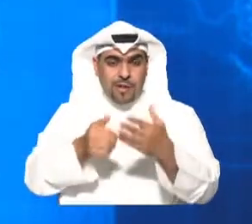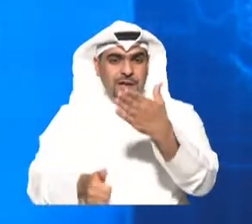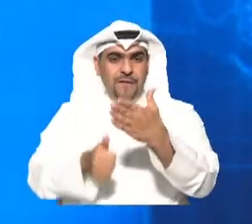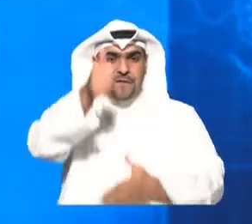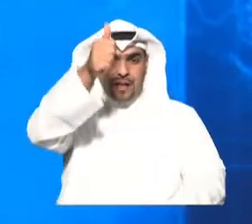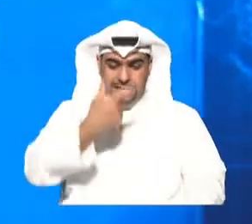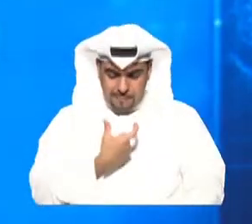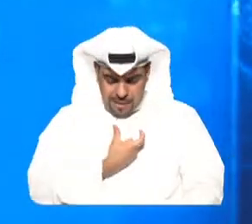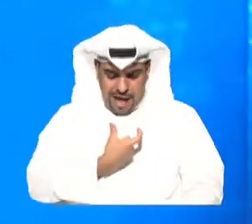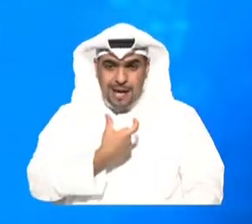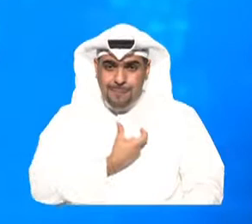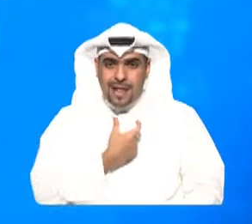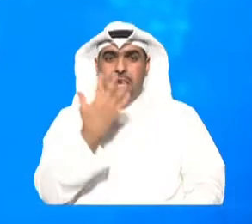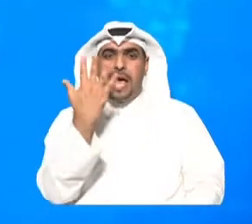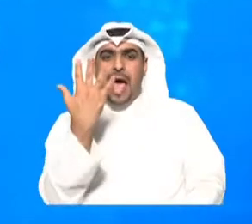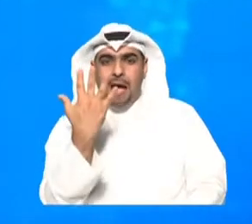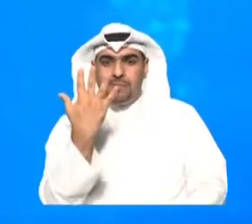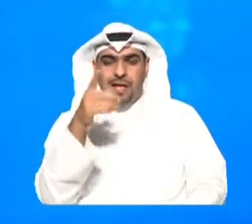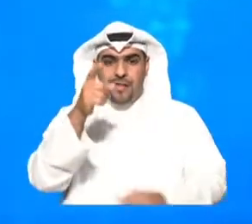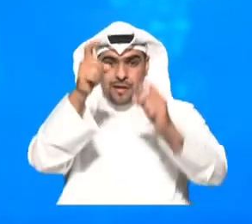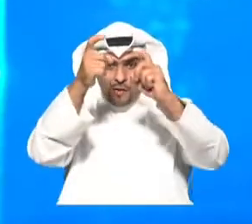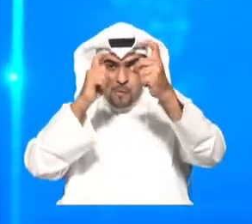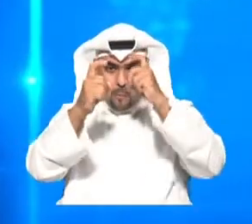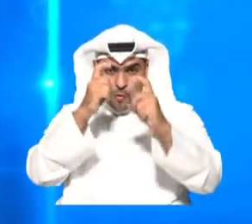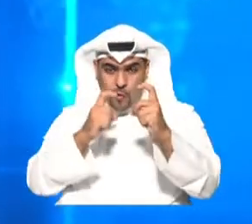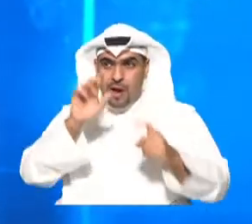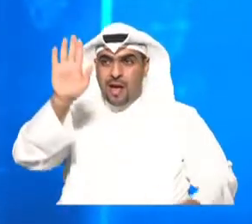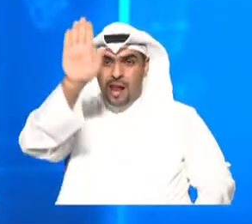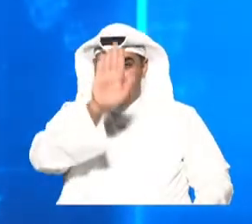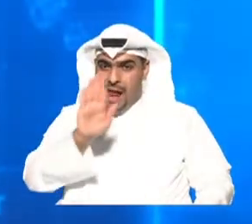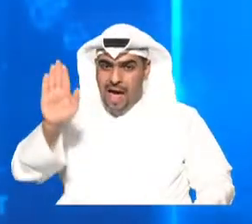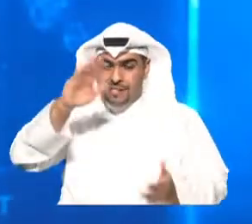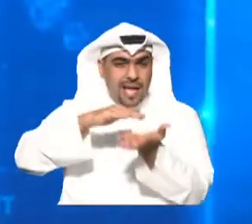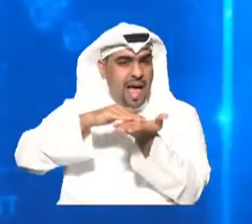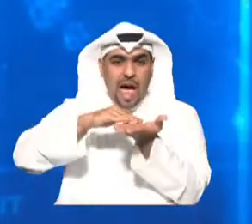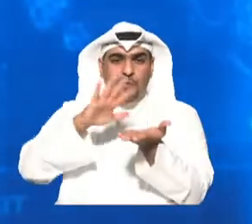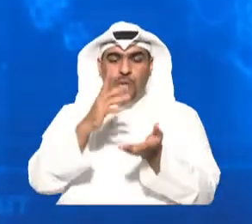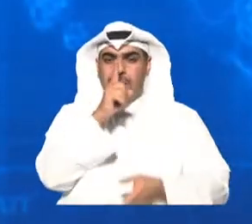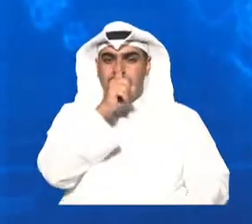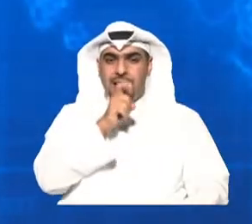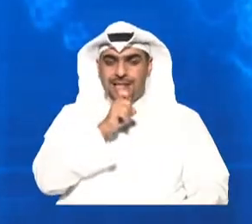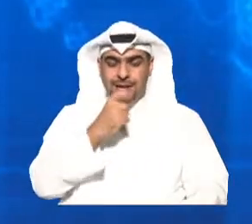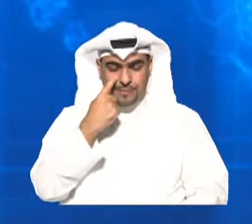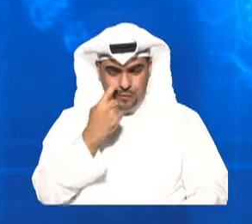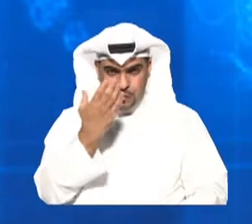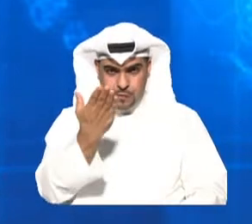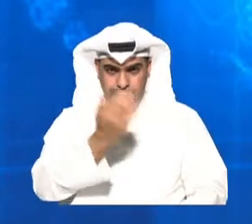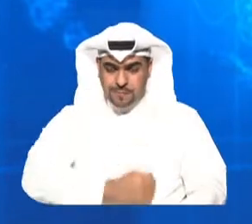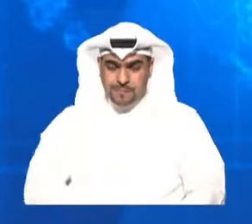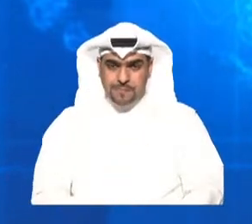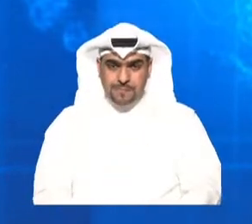البطولة الآسيوية 14 للرماية التي تستضيفها قطر. المزيد من التفاصيل في سياق التقرير